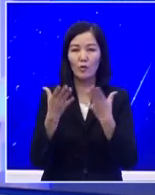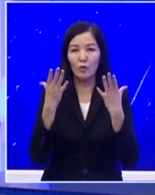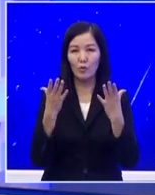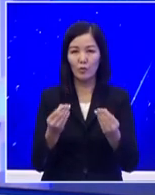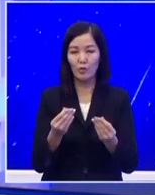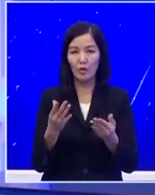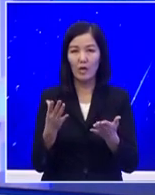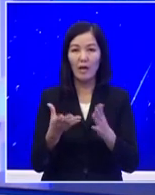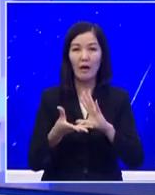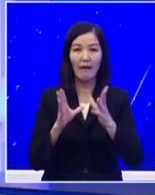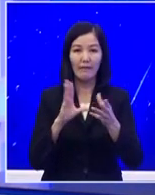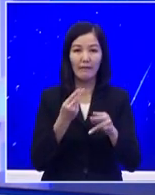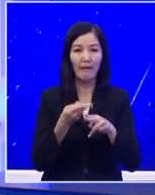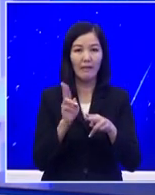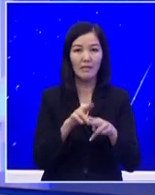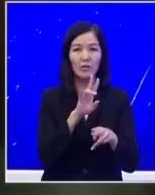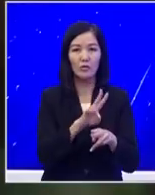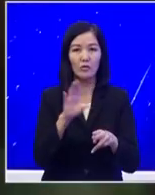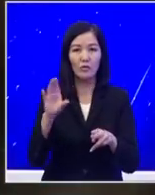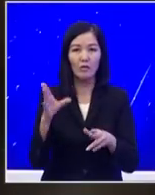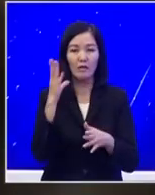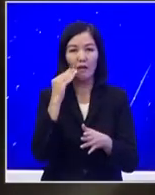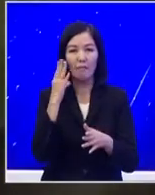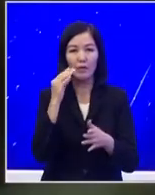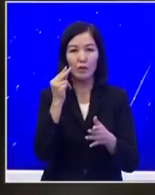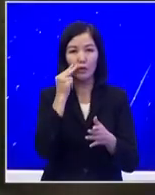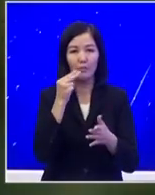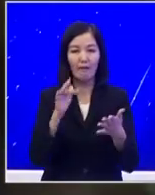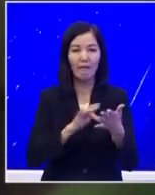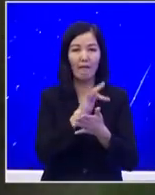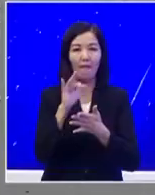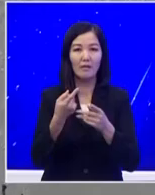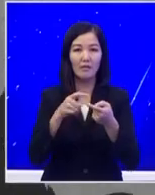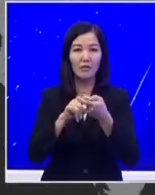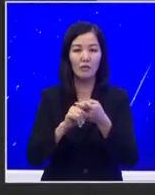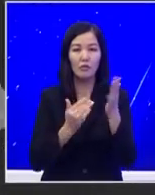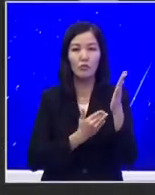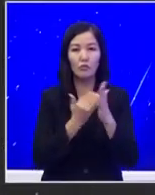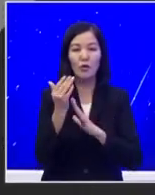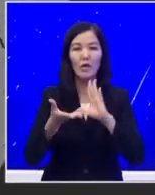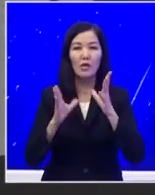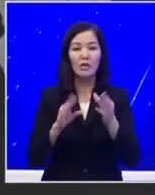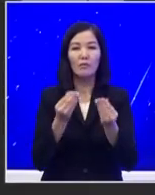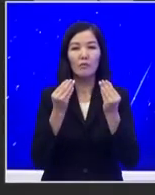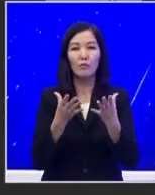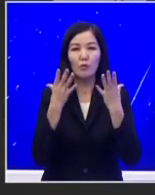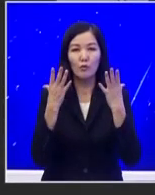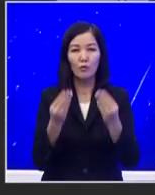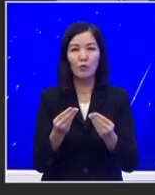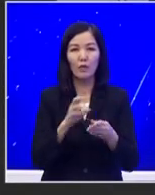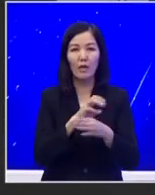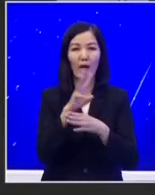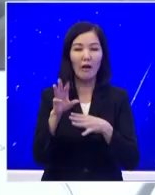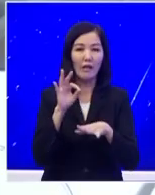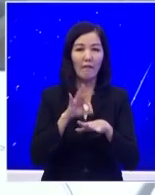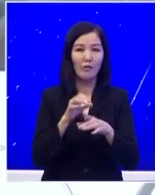тәулікте анықталды. Әсіресе Нұрсултан, Алматы, Шымкент қаласында инфекция жұқтыру қарқыны жоғары. Жалпы бүгінгі күнге коронавирусқа